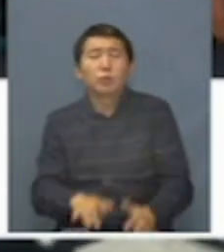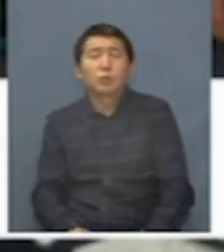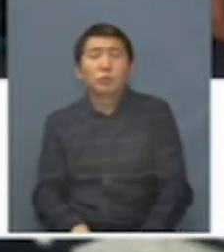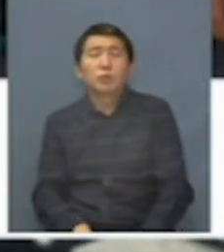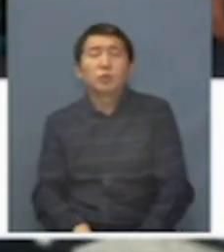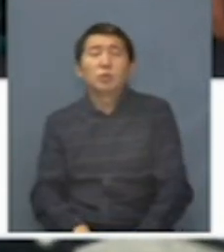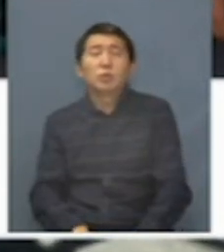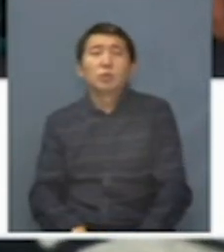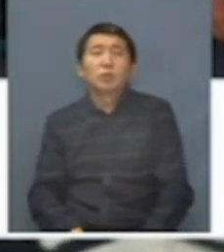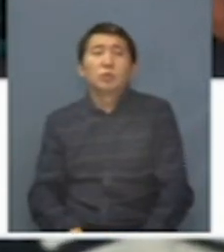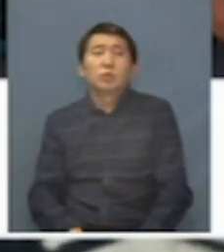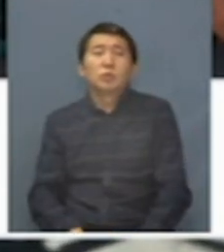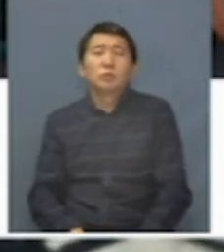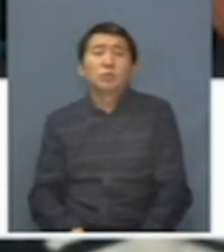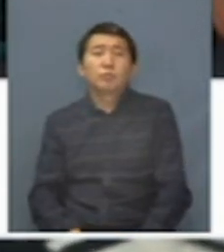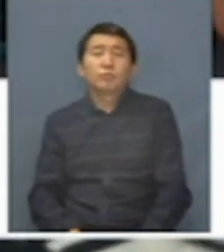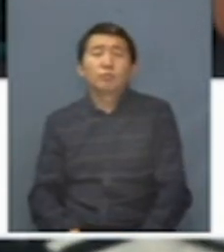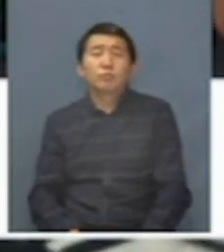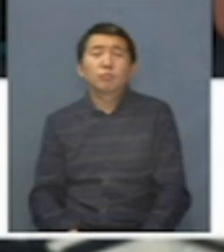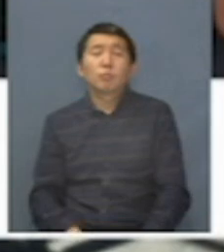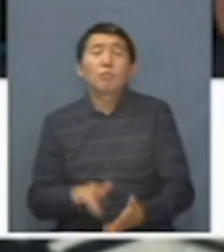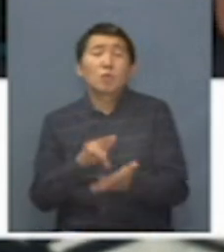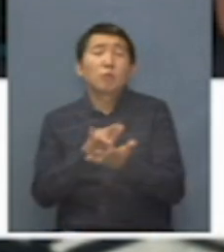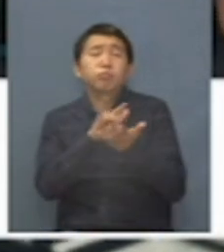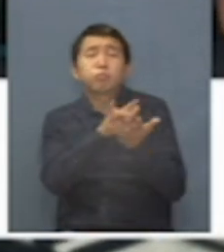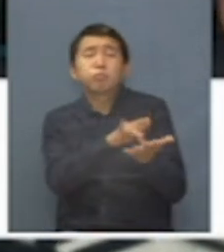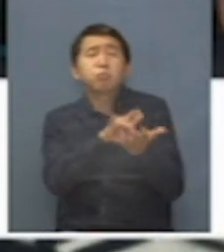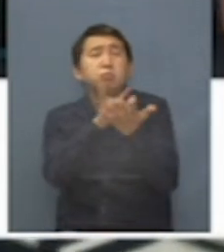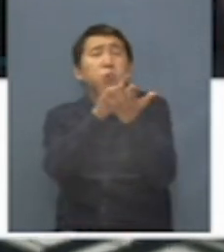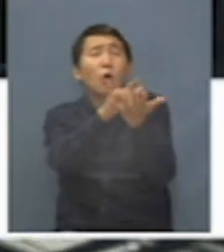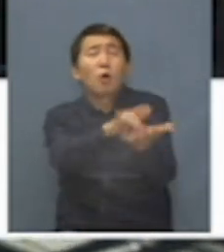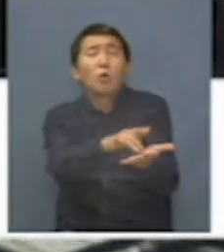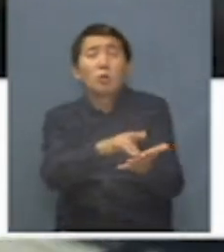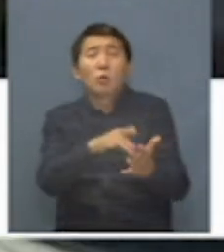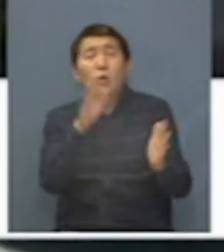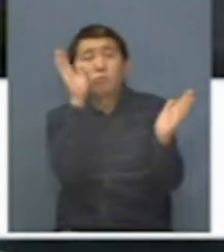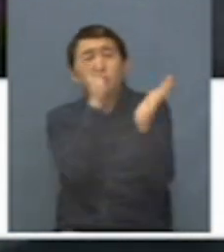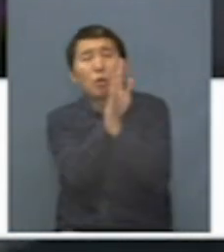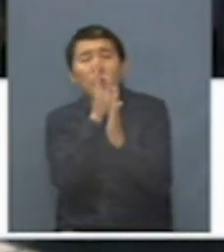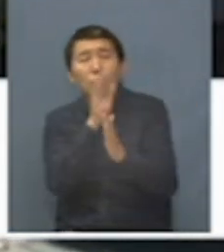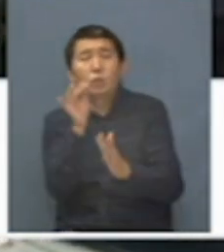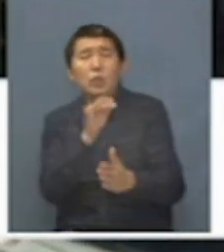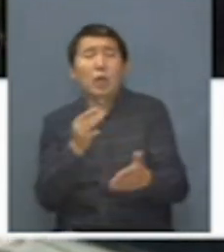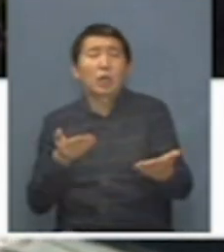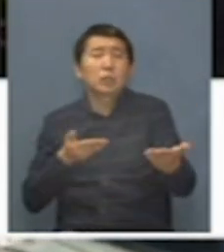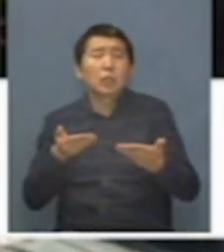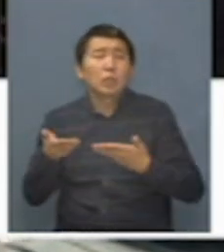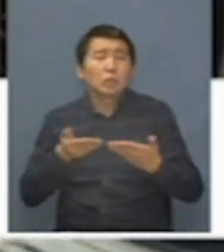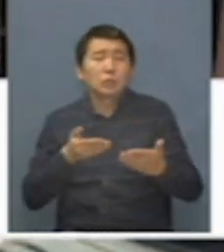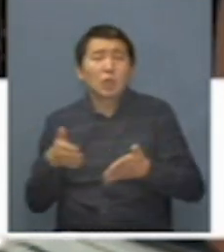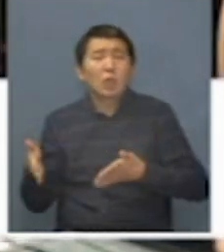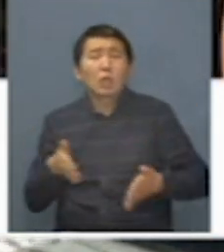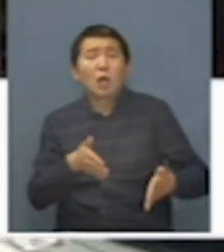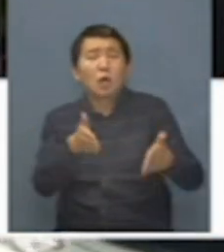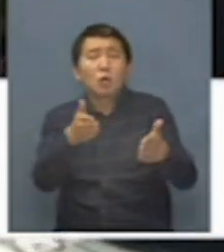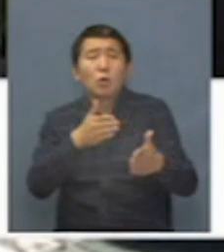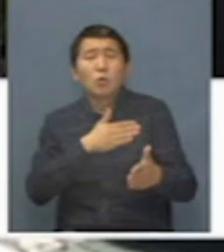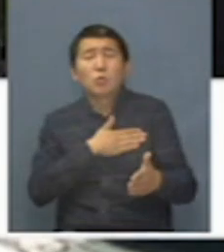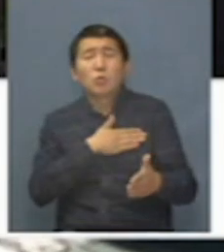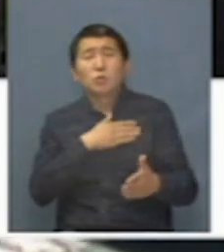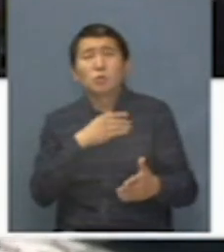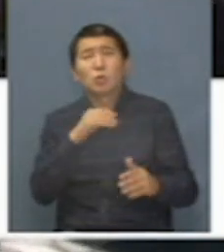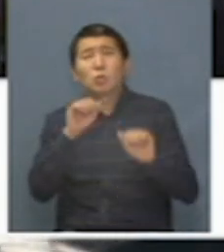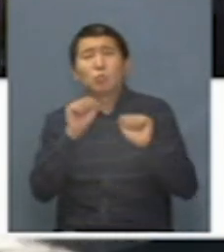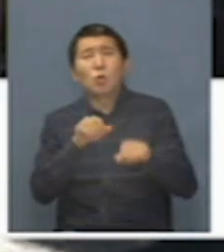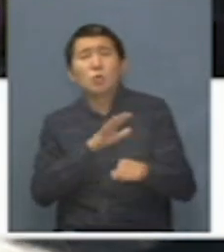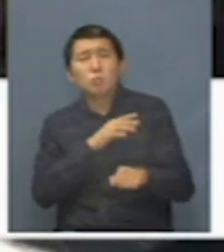путешествия безусловно путешествие зависит и от погодных условий и от состояния дороги Иногда мой путь может длиться дольше чем я планировал